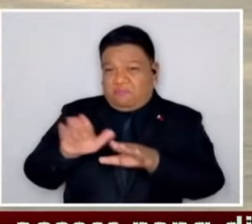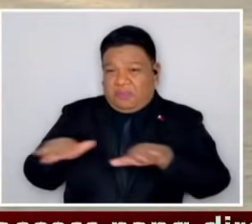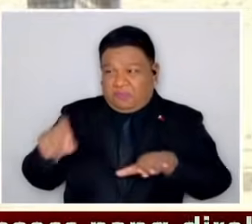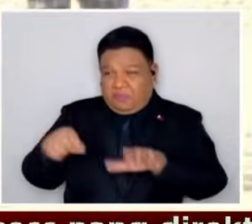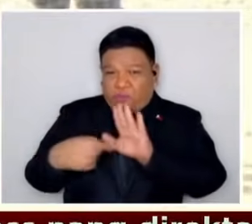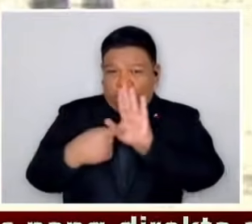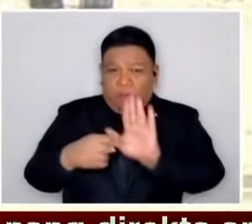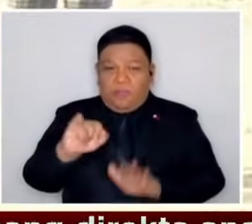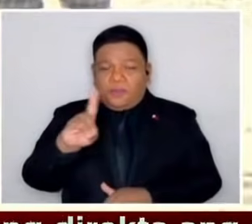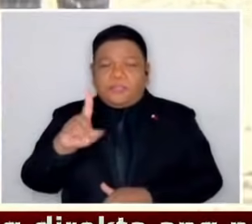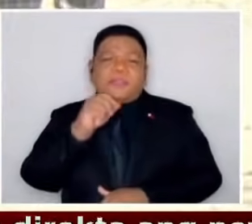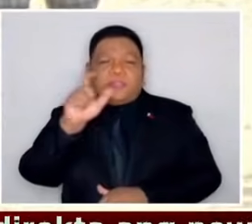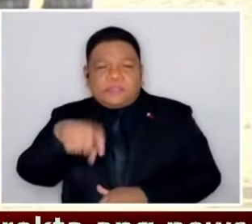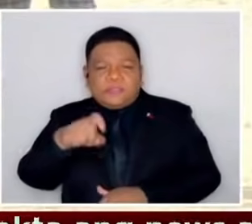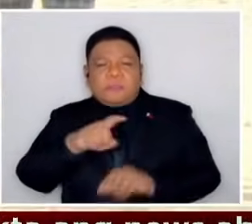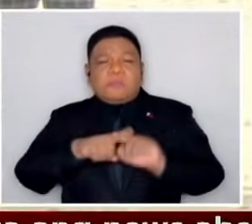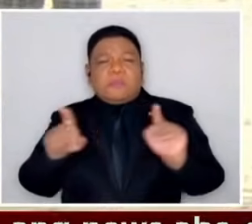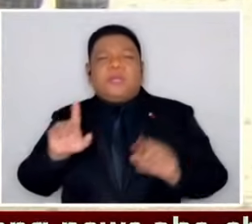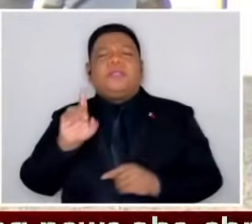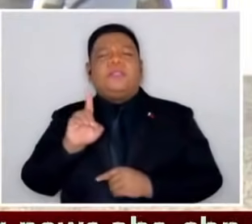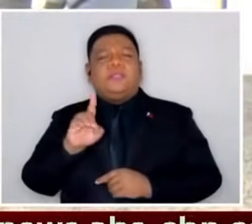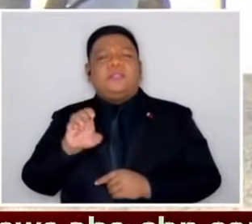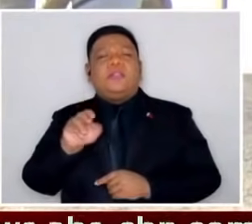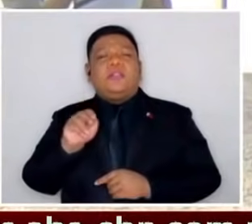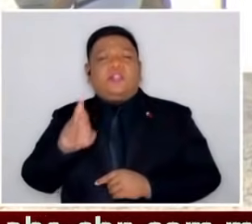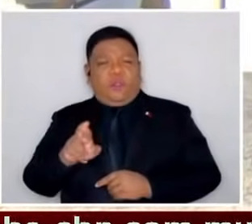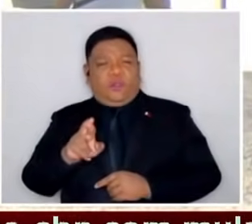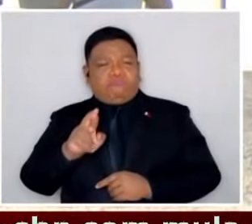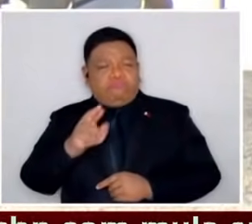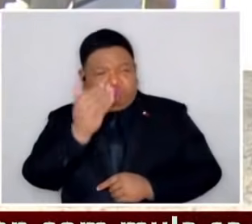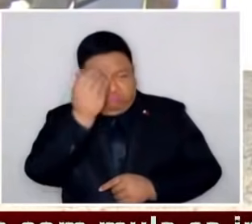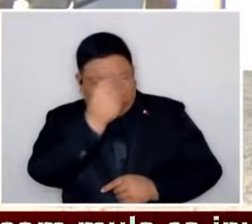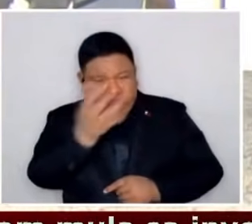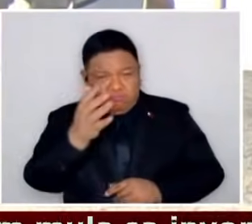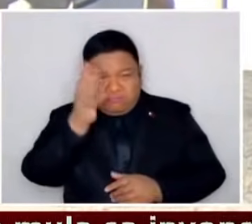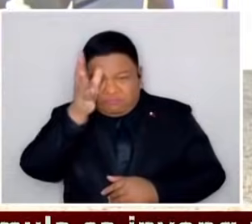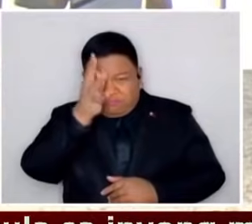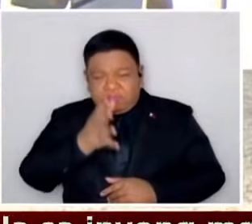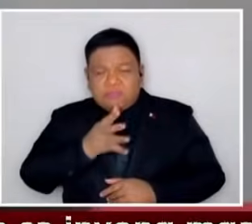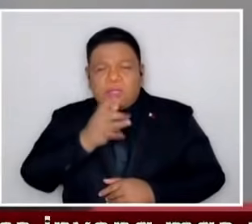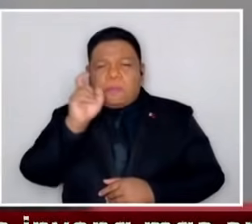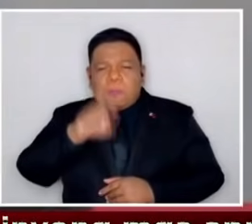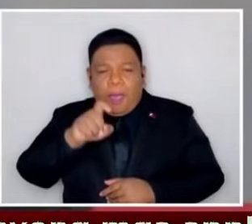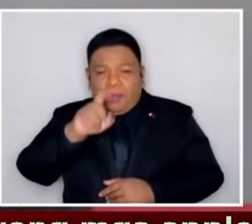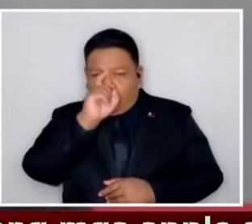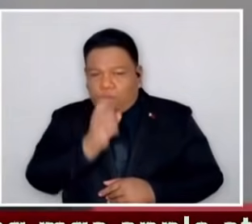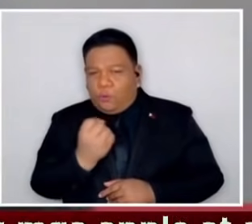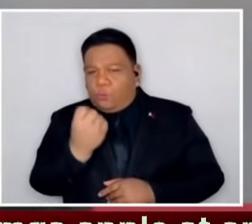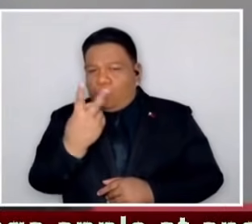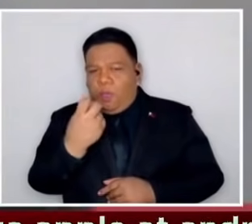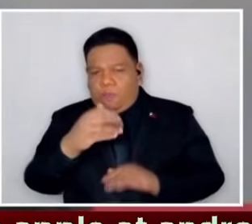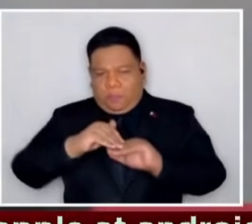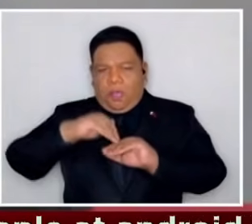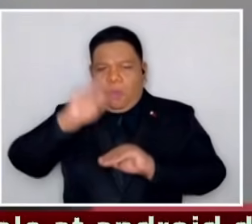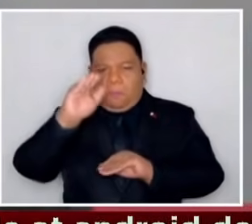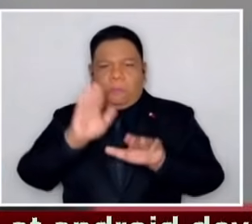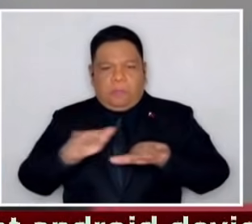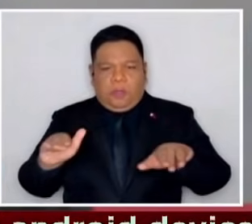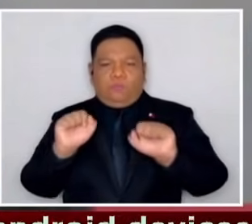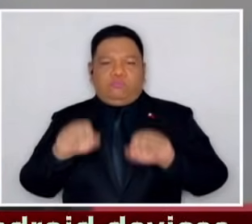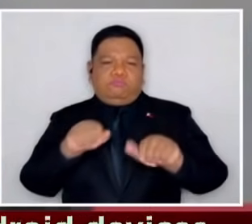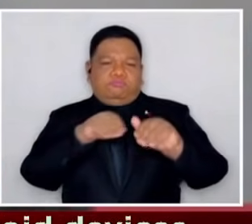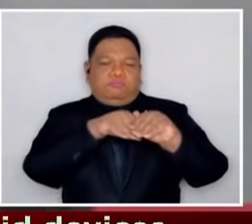mga magulang na tiyaking ang isasamang bata ay nasa 12 pataas na ang edad. Consistent with the IAT